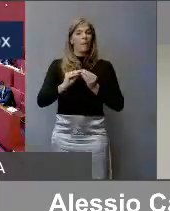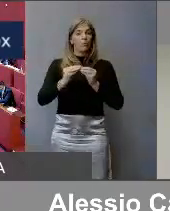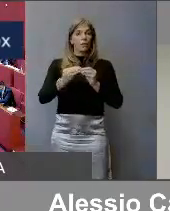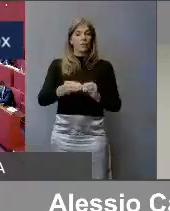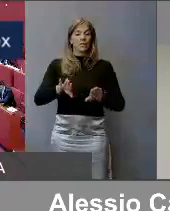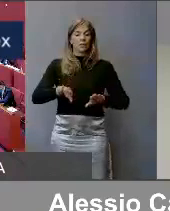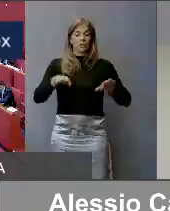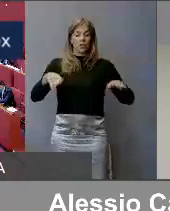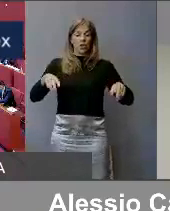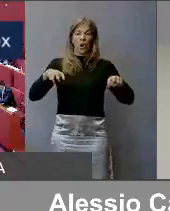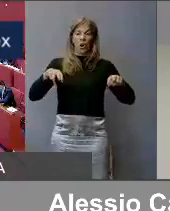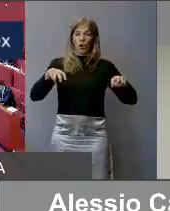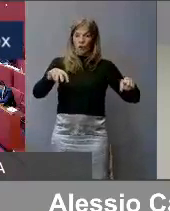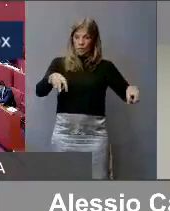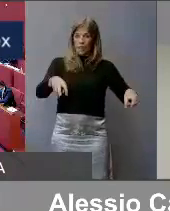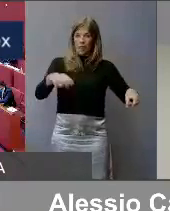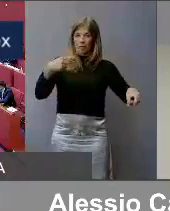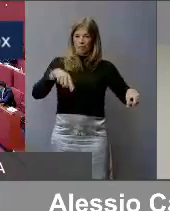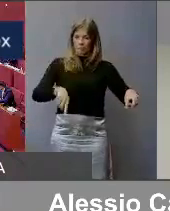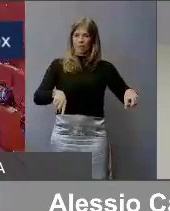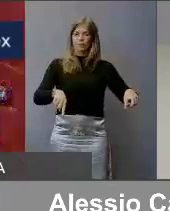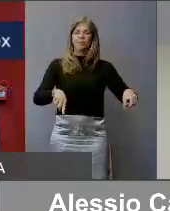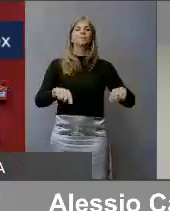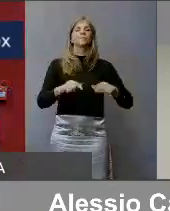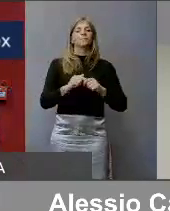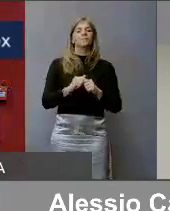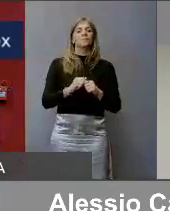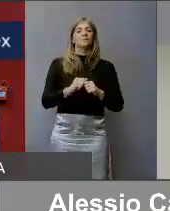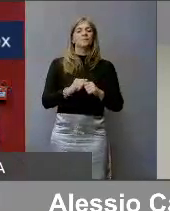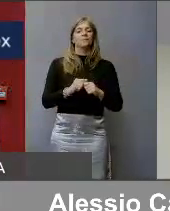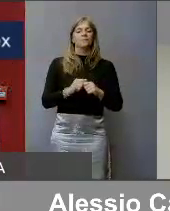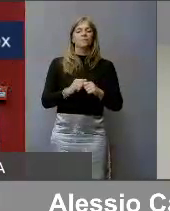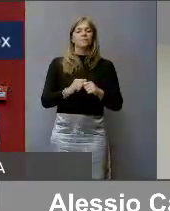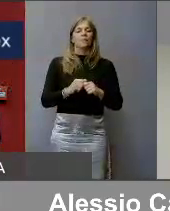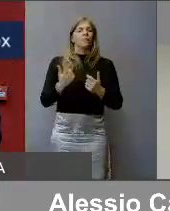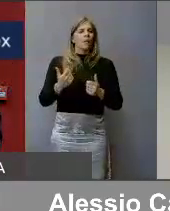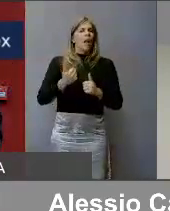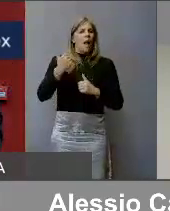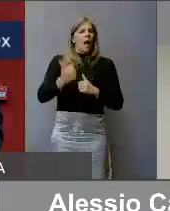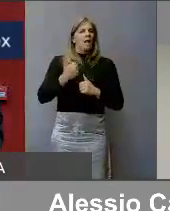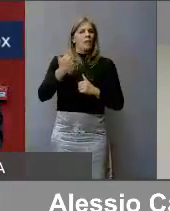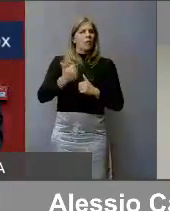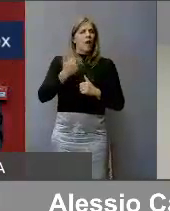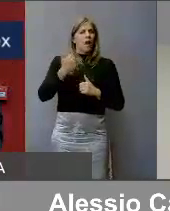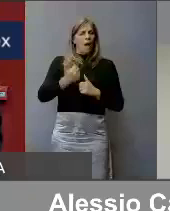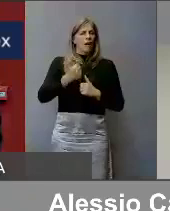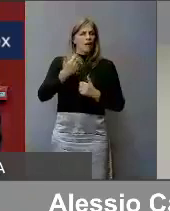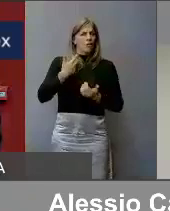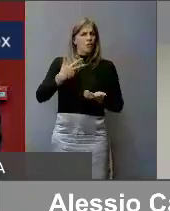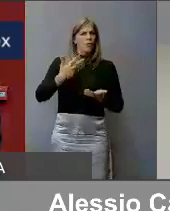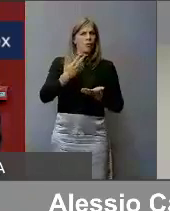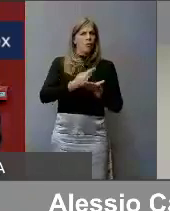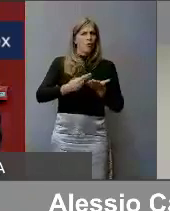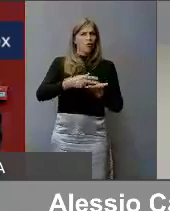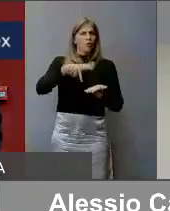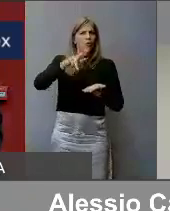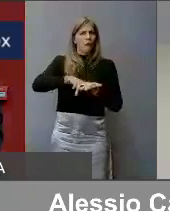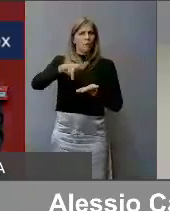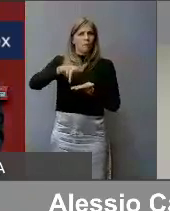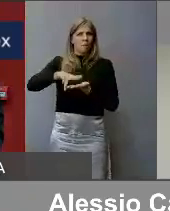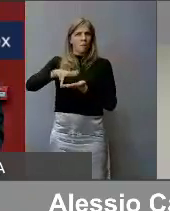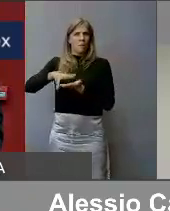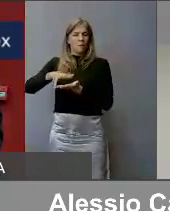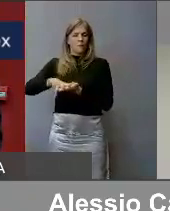riferiva allo stato di manutenzione dei diciamo dei marciapiedi ogni anno vengono approvati e un piano piano lavori che viene